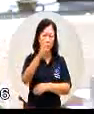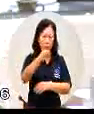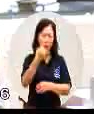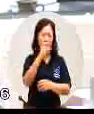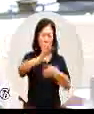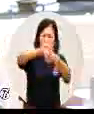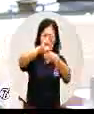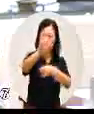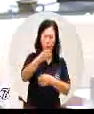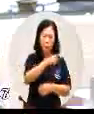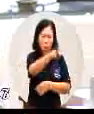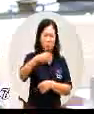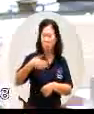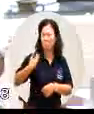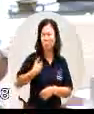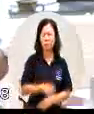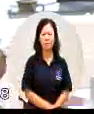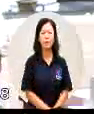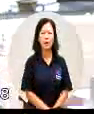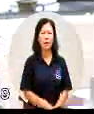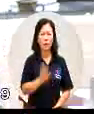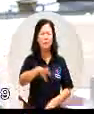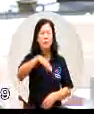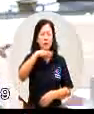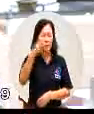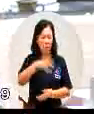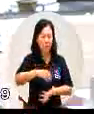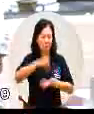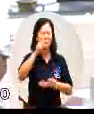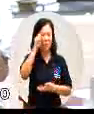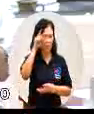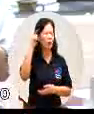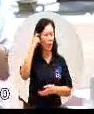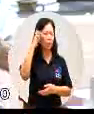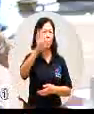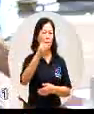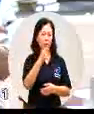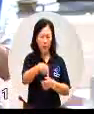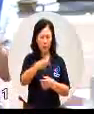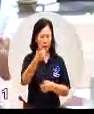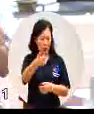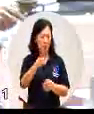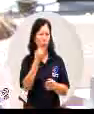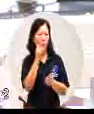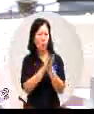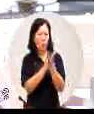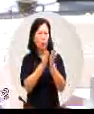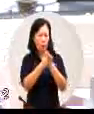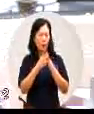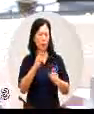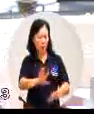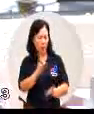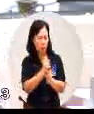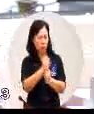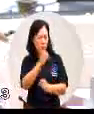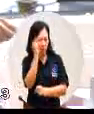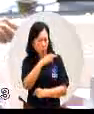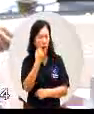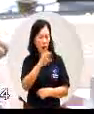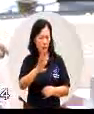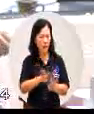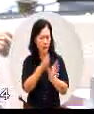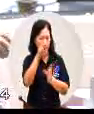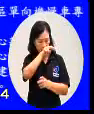给偌济，你可能都唔知影。我肯定要给你建议啦吼，真济好，这好的给你学了。啊，但是做不好的开始看一下吼、我给你建议的吼，